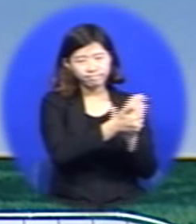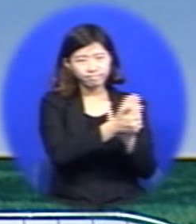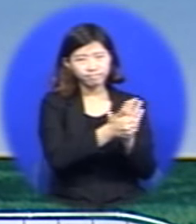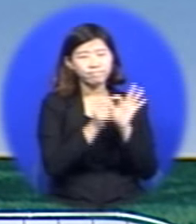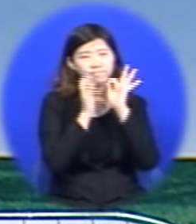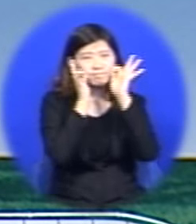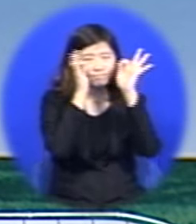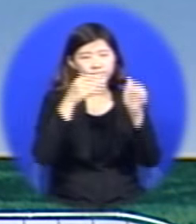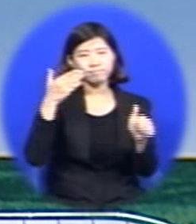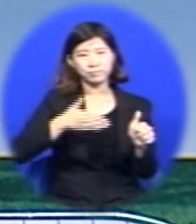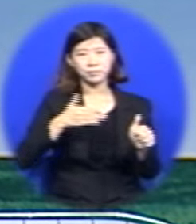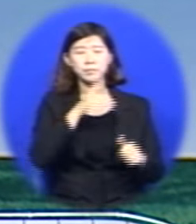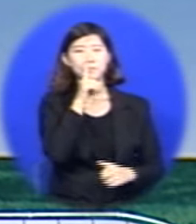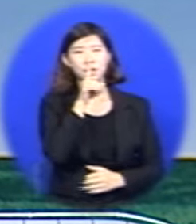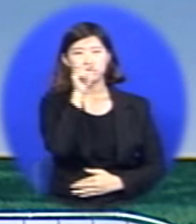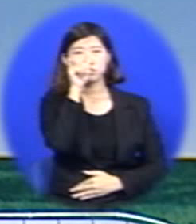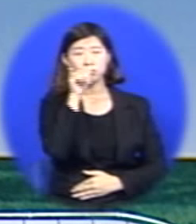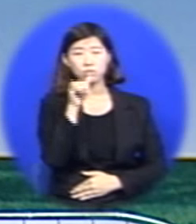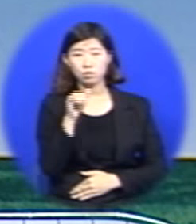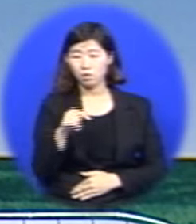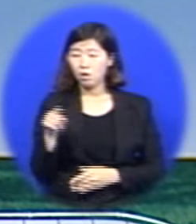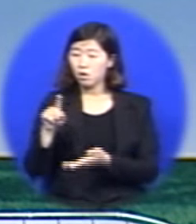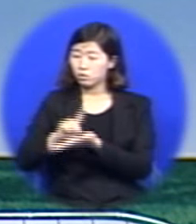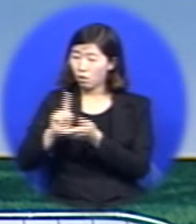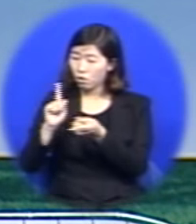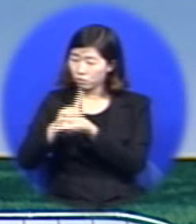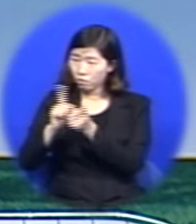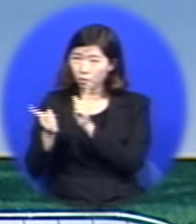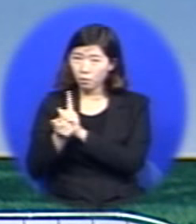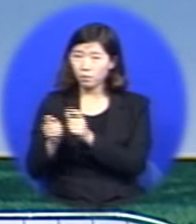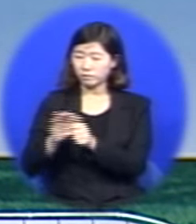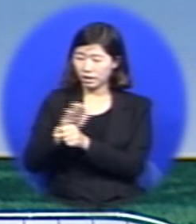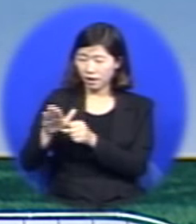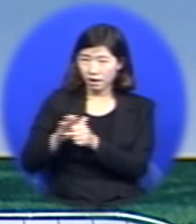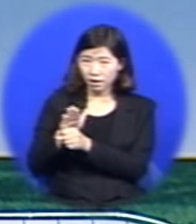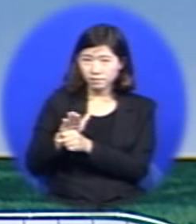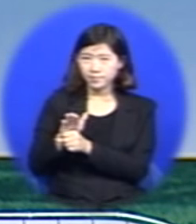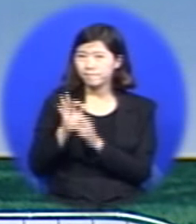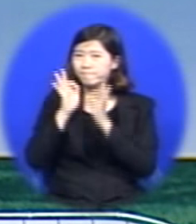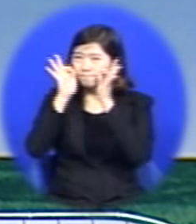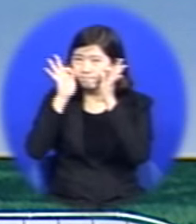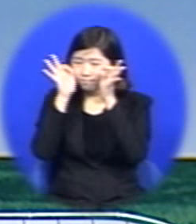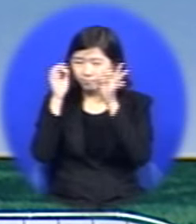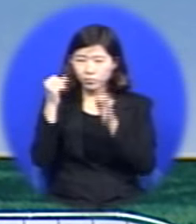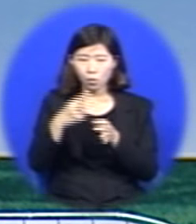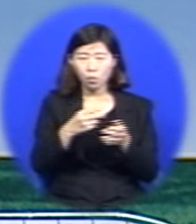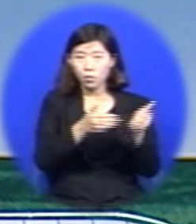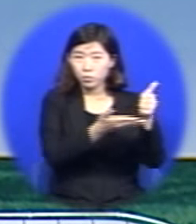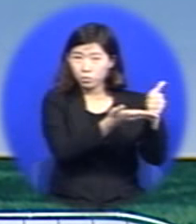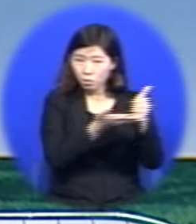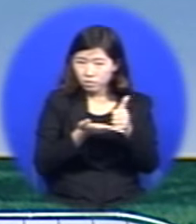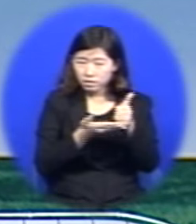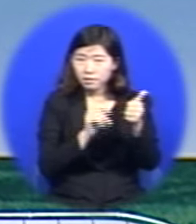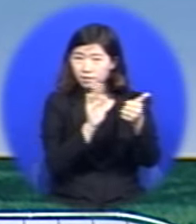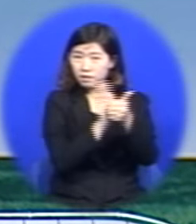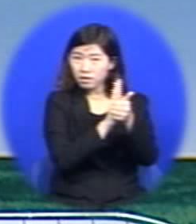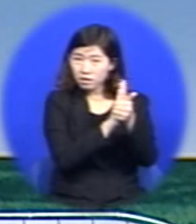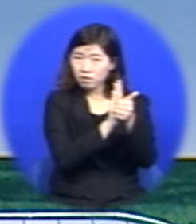향하여도 우리가 사랑하기를 힘써야 하고 손님을 대접하는 일도 소홀히 하면 안